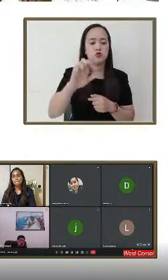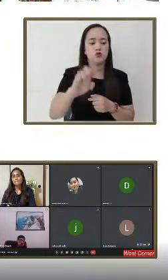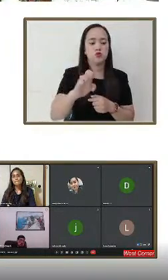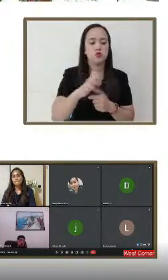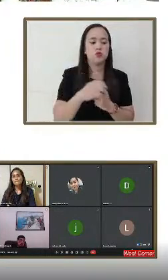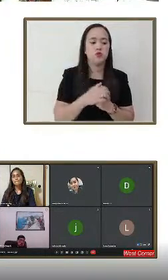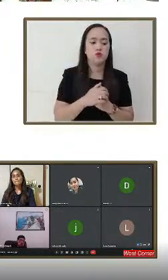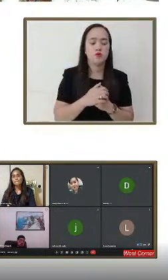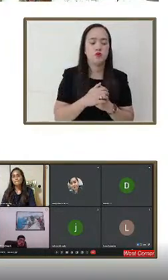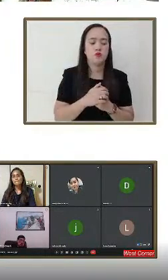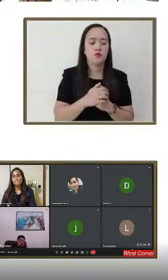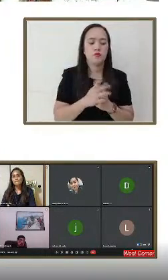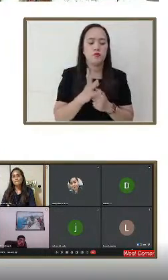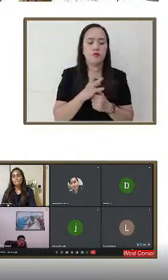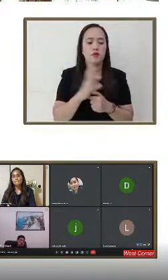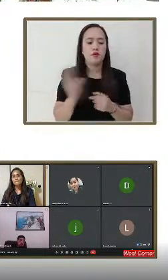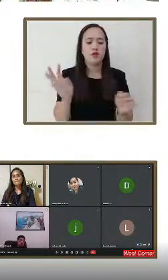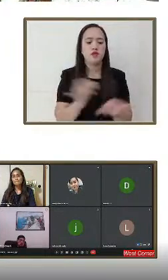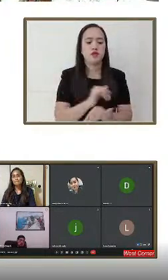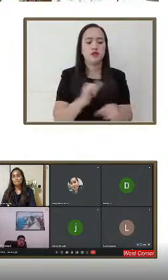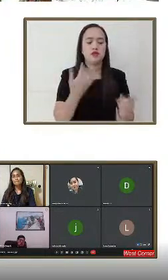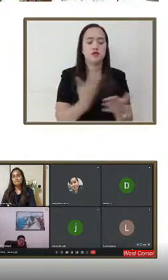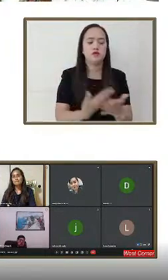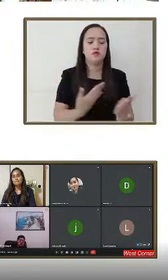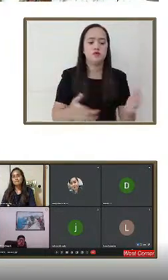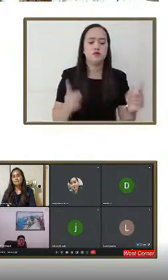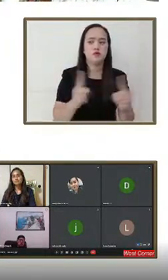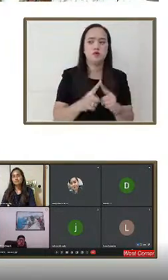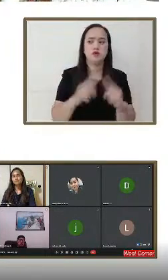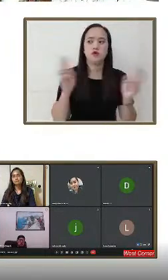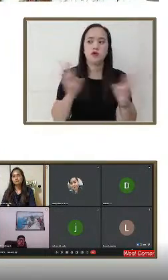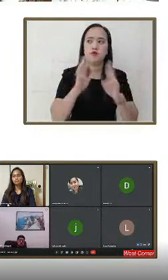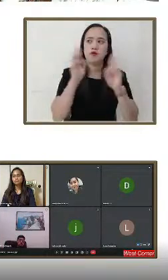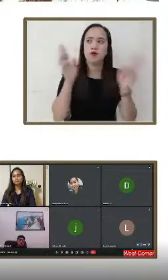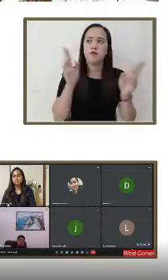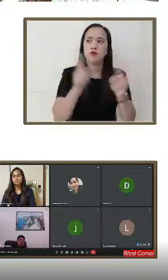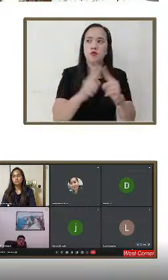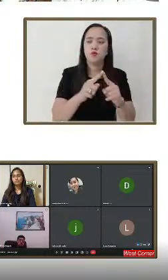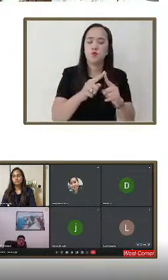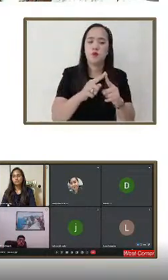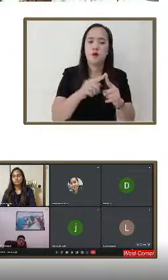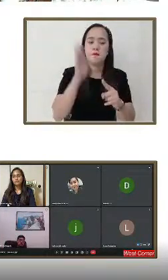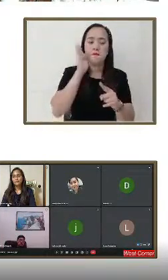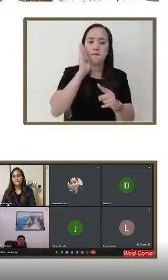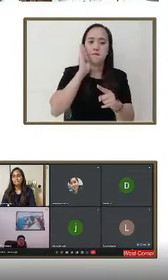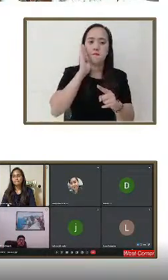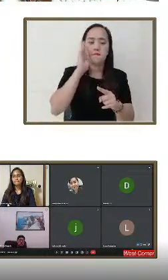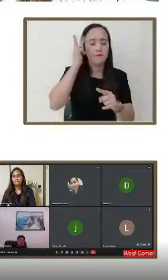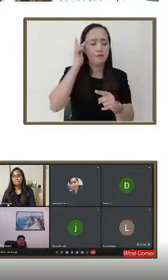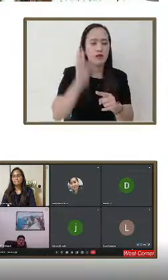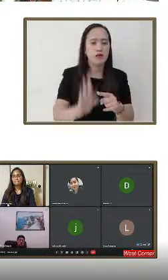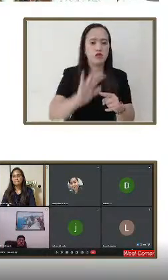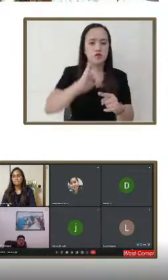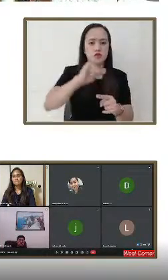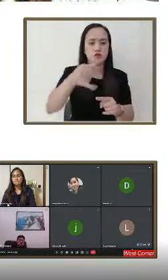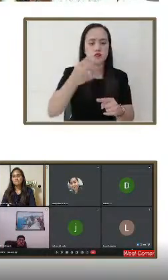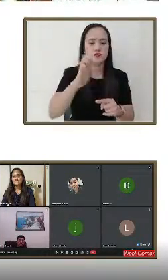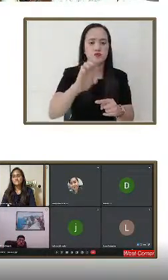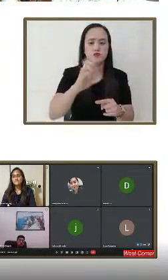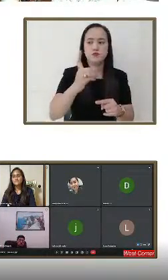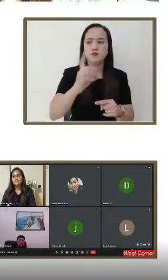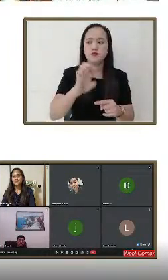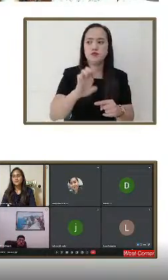mga kapatid, yung revival doon kila Brother Cheder sa bukas. Panalangin niyo si